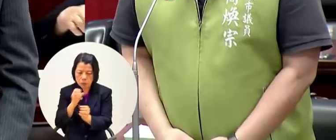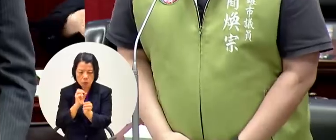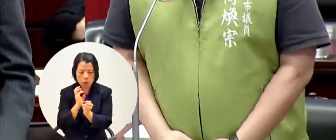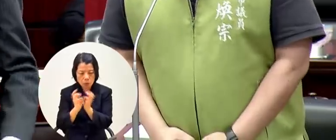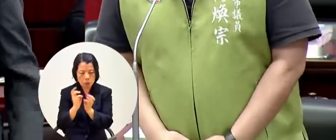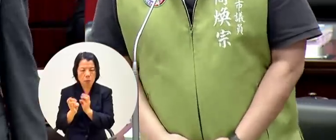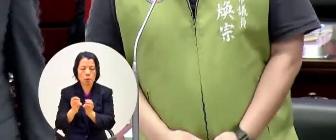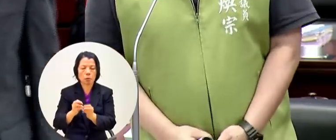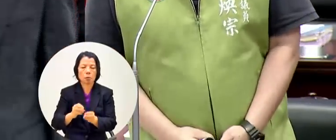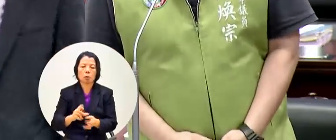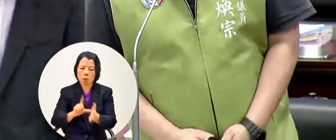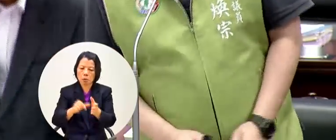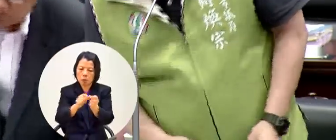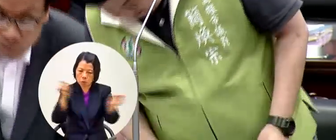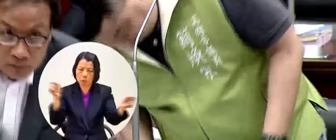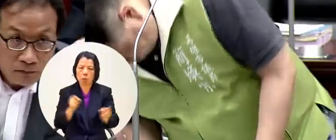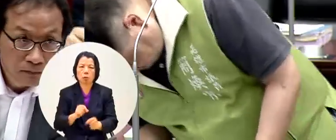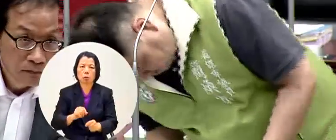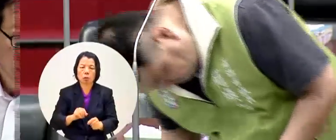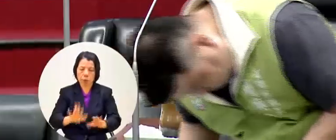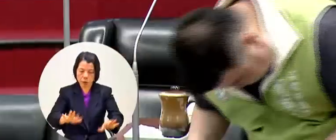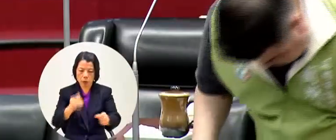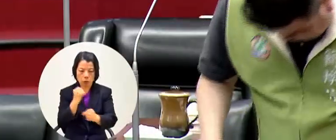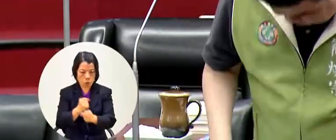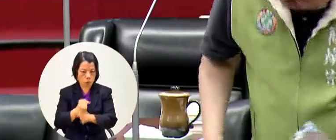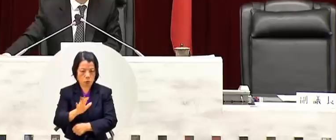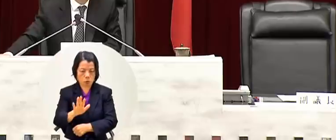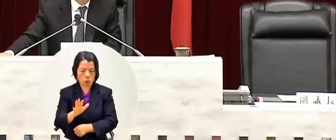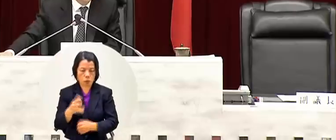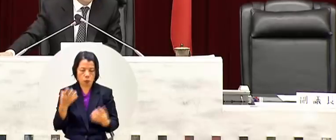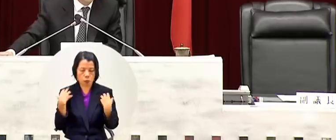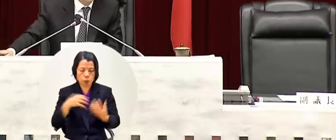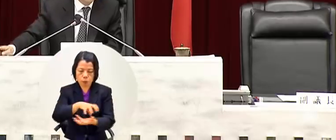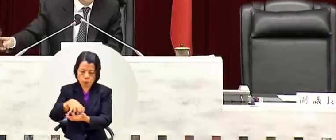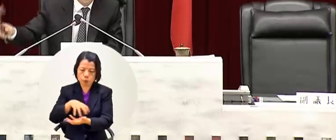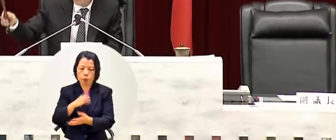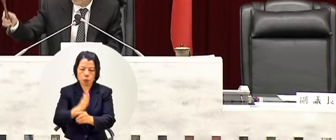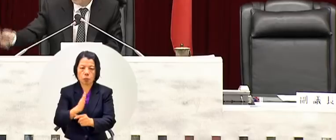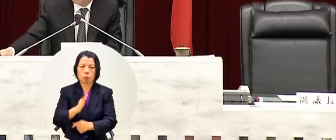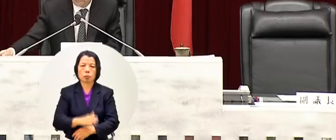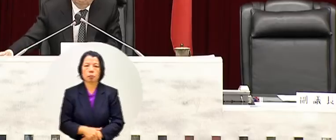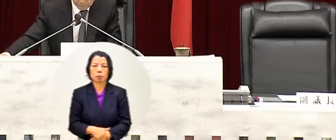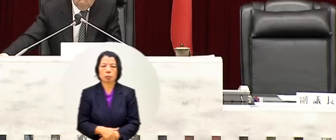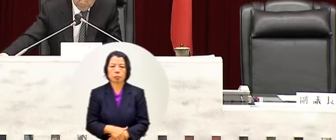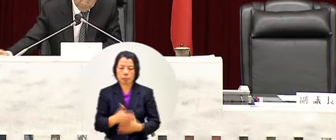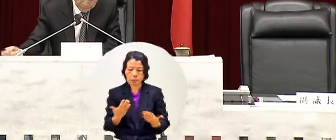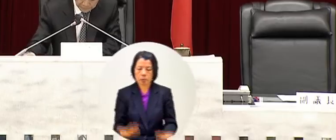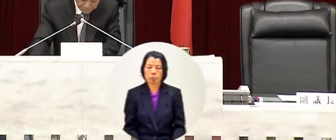啊，休息10分钟啊，哈。